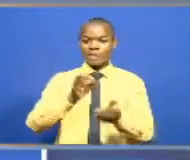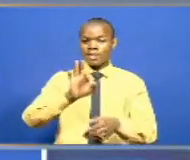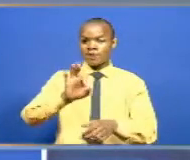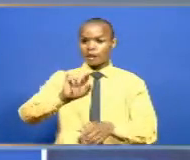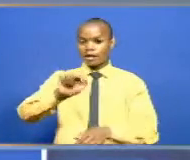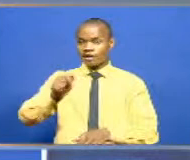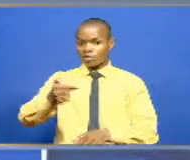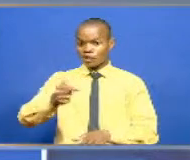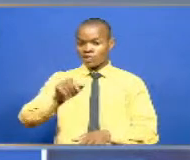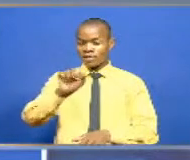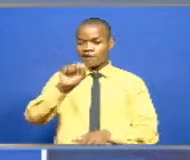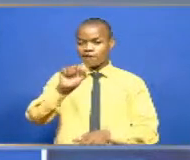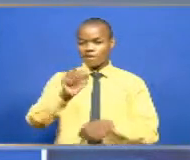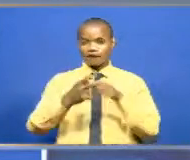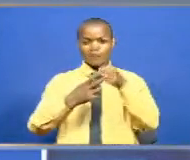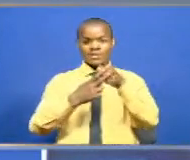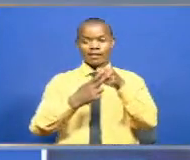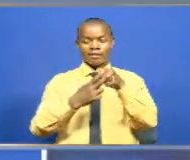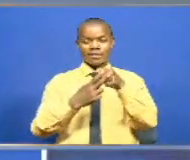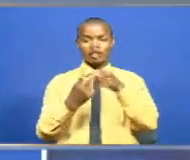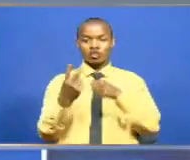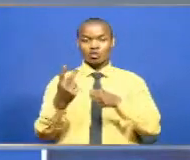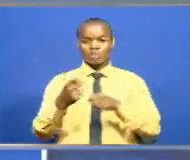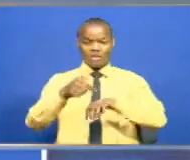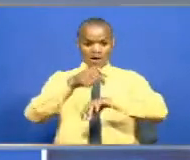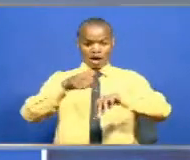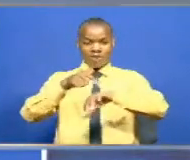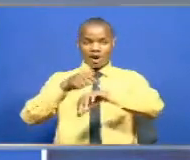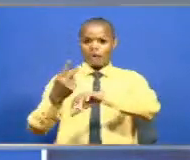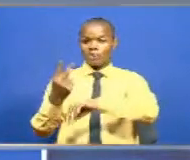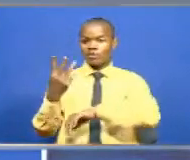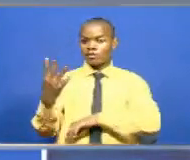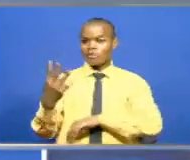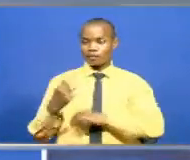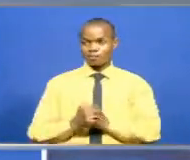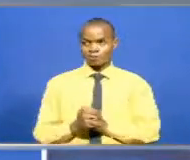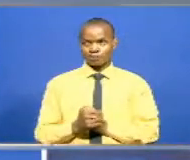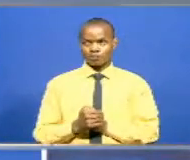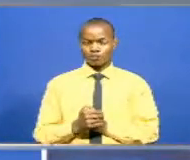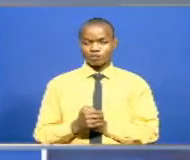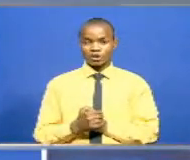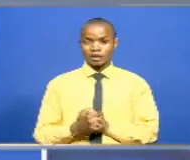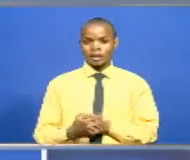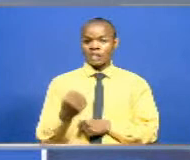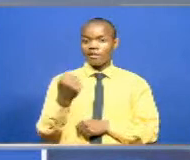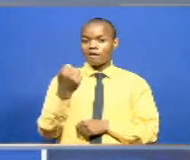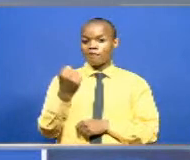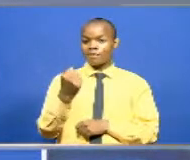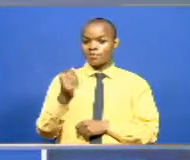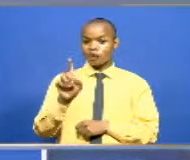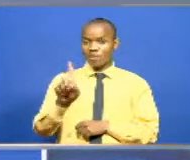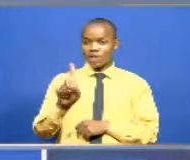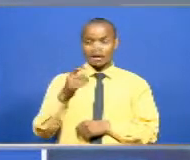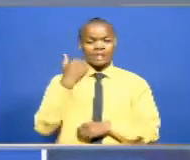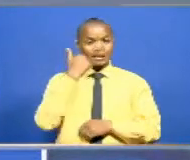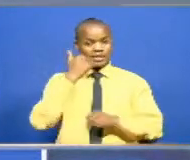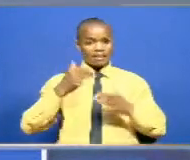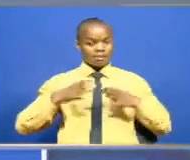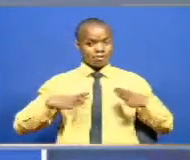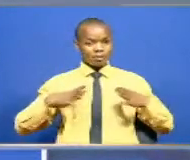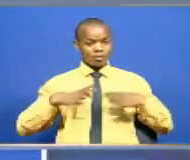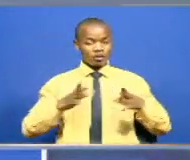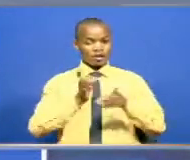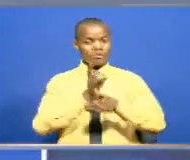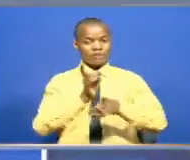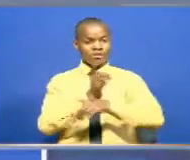3573 kupimwa katika muda wa saa 24 zilizopita. Aidha, wagonjwa 51 wamelazwa kwenye vyumba vya